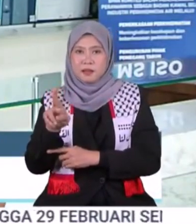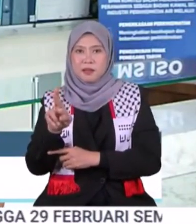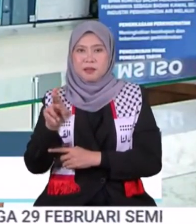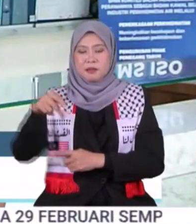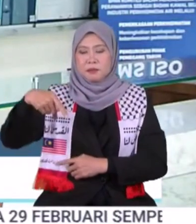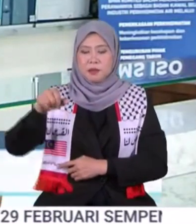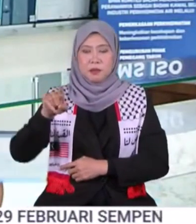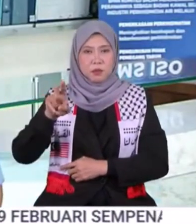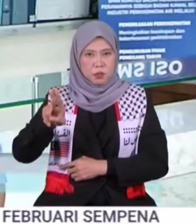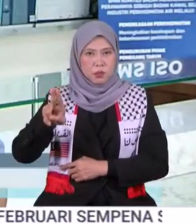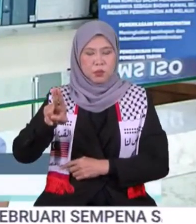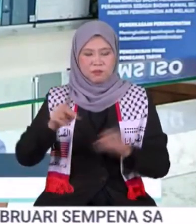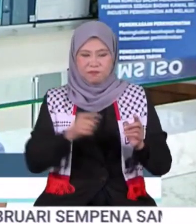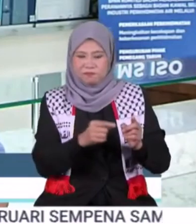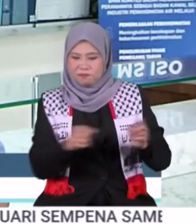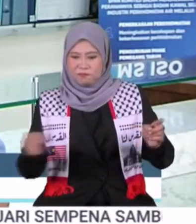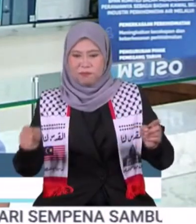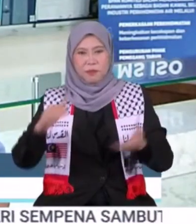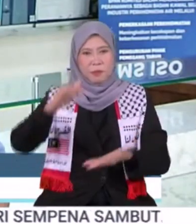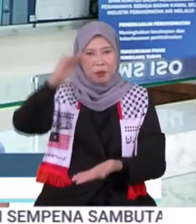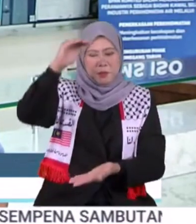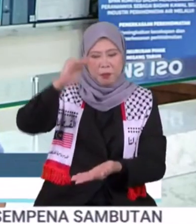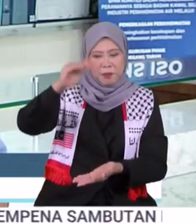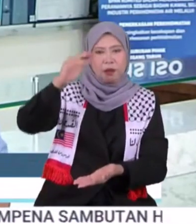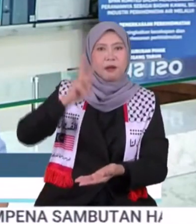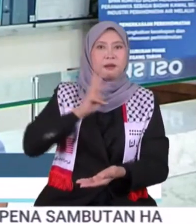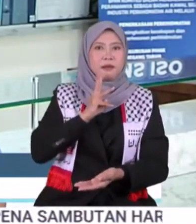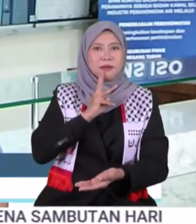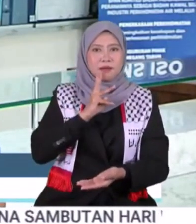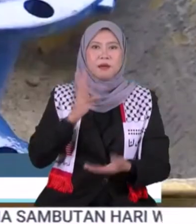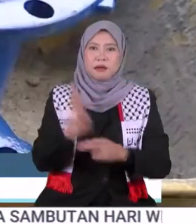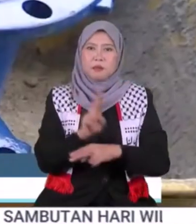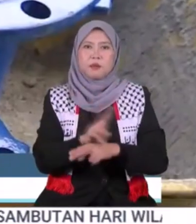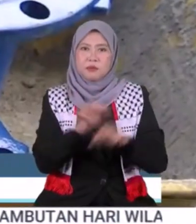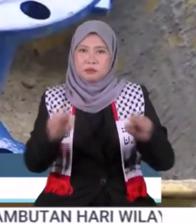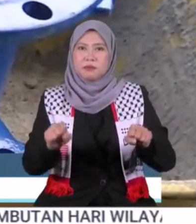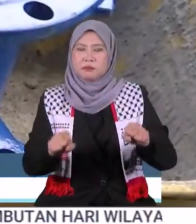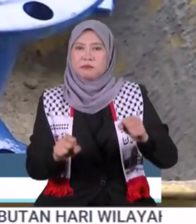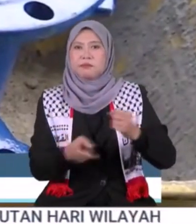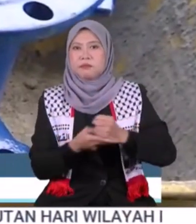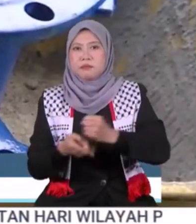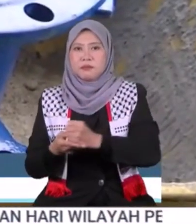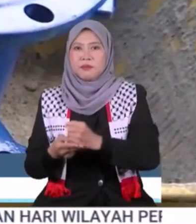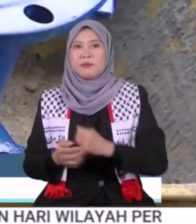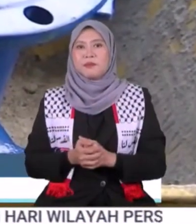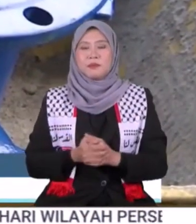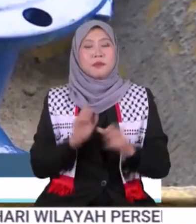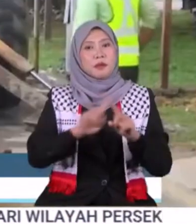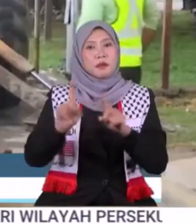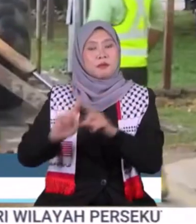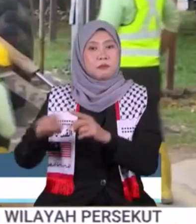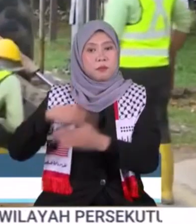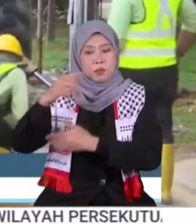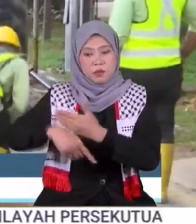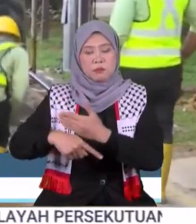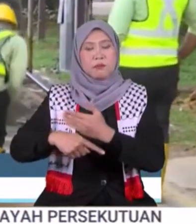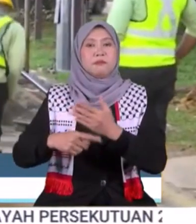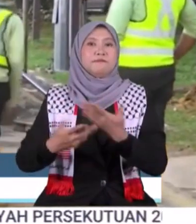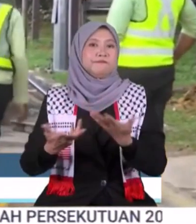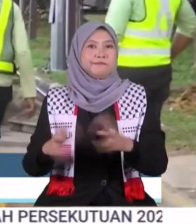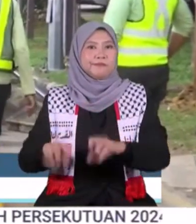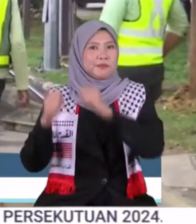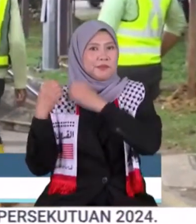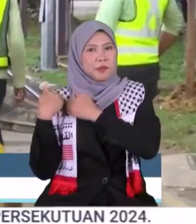20 meter padu sebut ataupun tarif yang dikenakan tu agak minimum. Pelbagai inisiatif diambil pihak